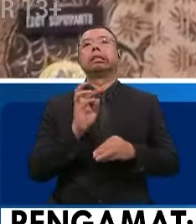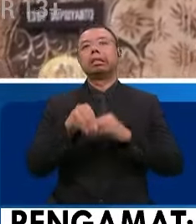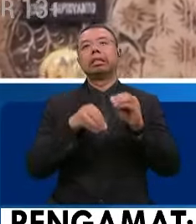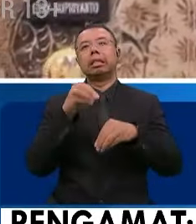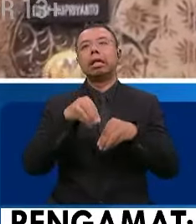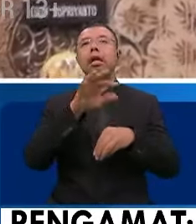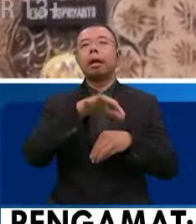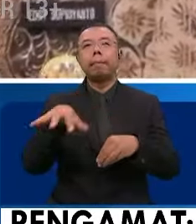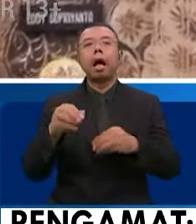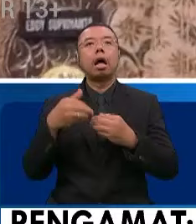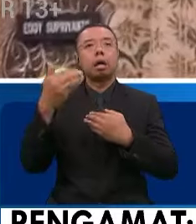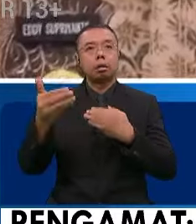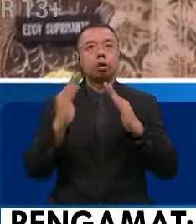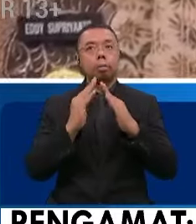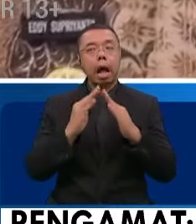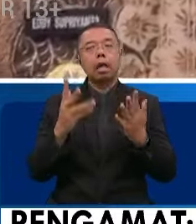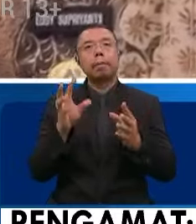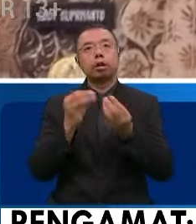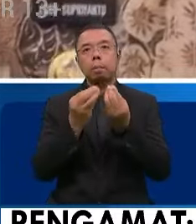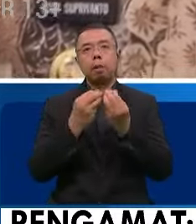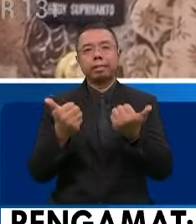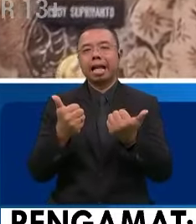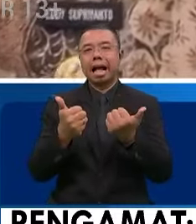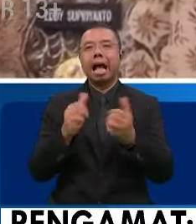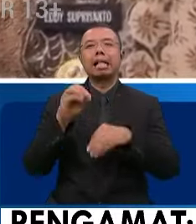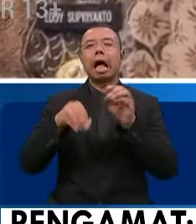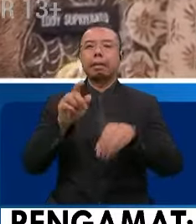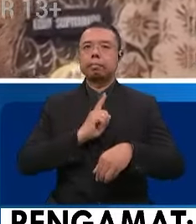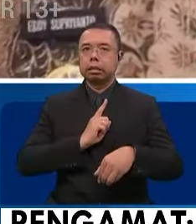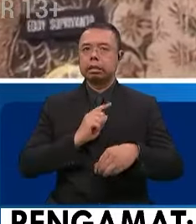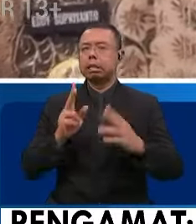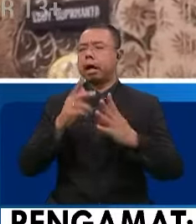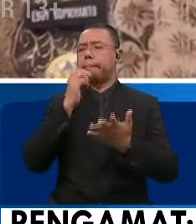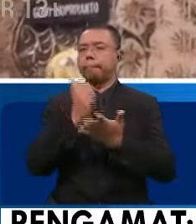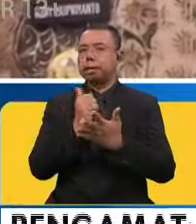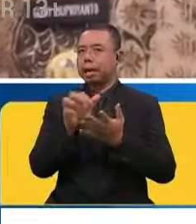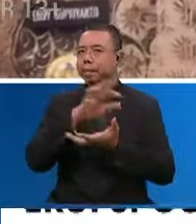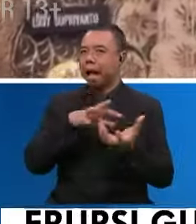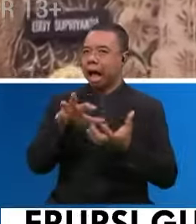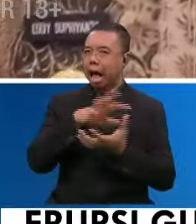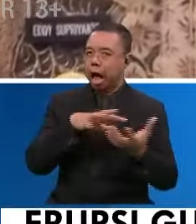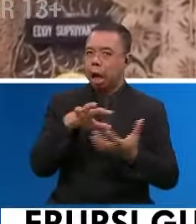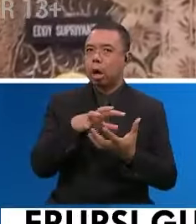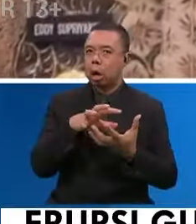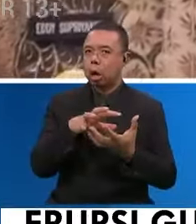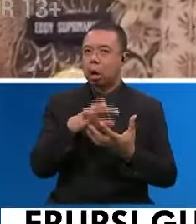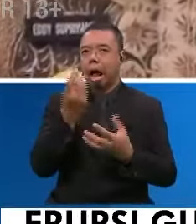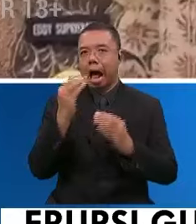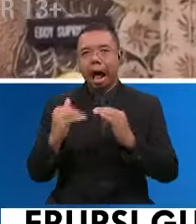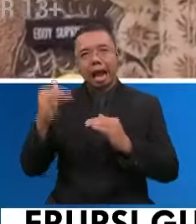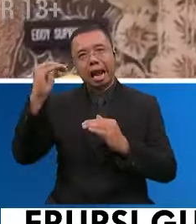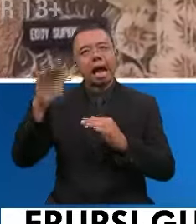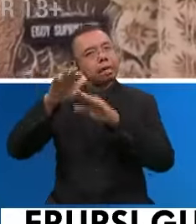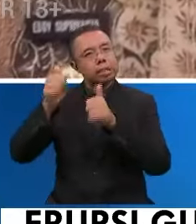juga bawang-bawang merah dan sebagainya itu bisa ditanam. Itu sangat signifikan mempengaruhi inflasi tadi,